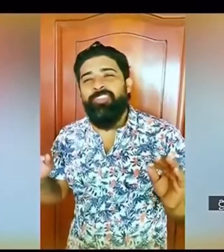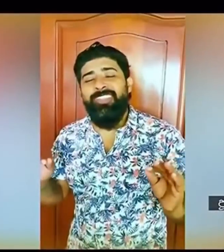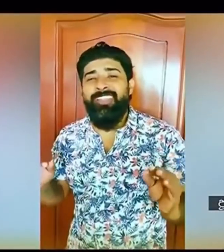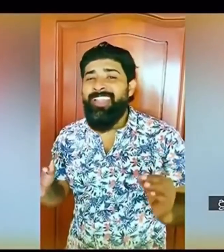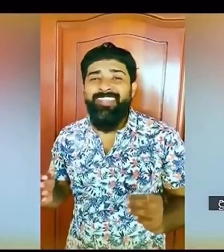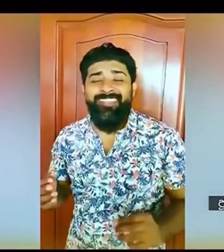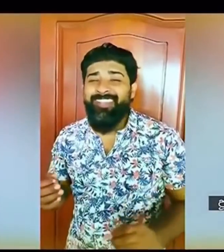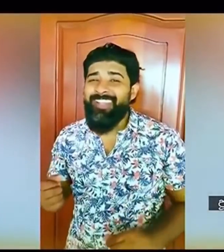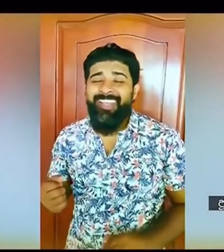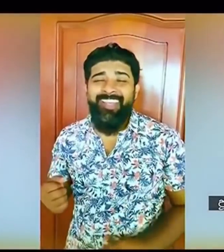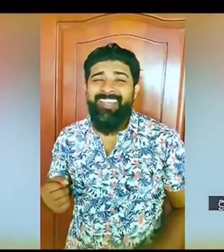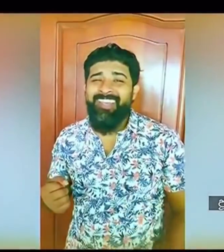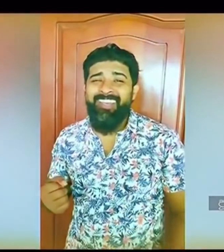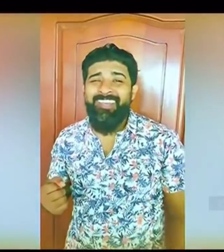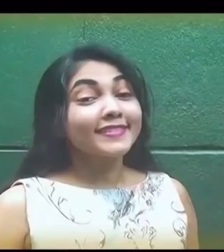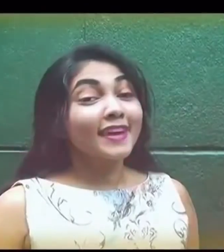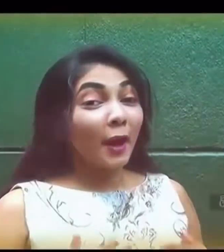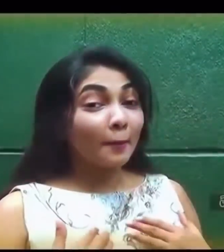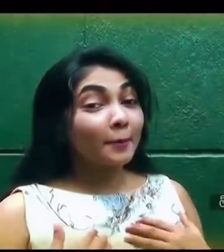Negitimu Sri Lanka.